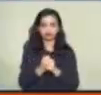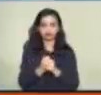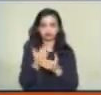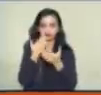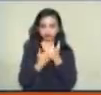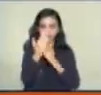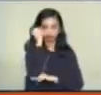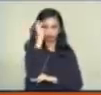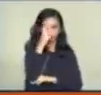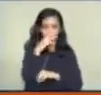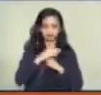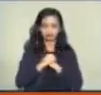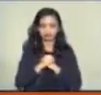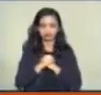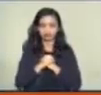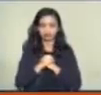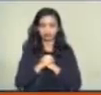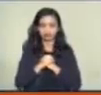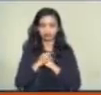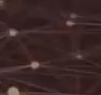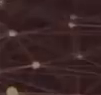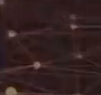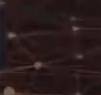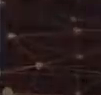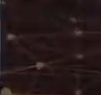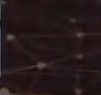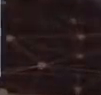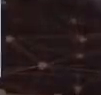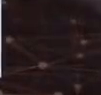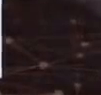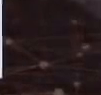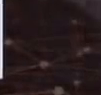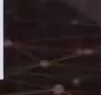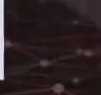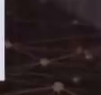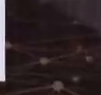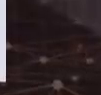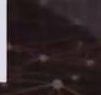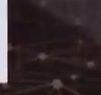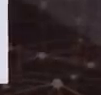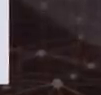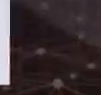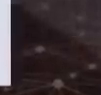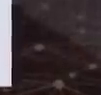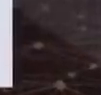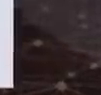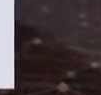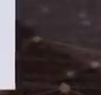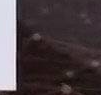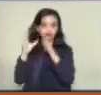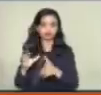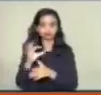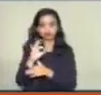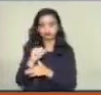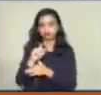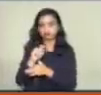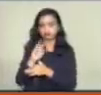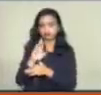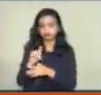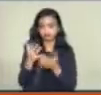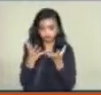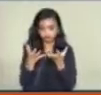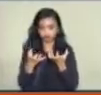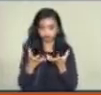Magandang tanghali po, sir. Magandang tanghali po. Yung anak niyo po ay si Rodney Ramiscal. Opo. Siya po isang factory worker doon. Opo. At gusto niya na po